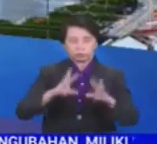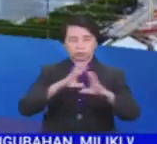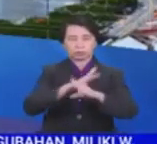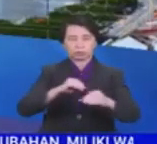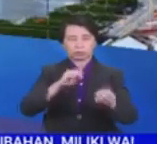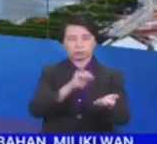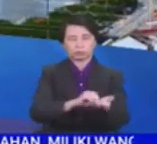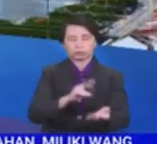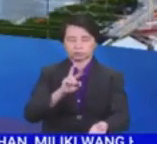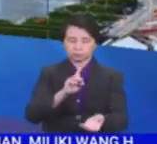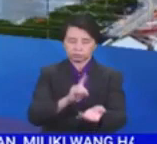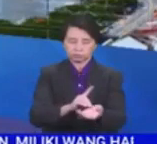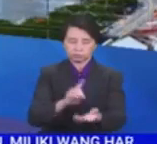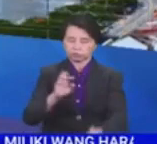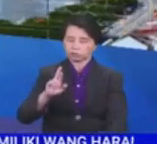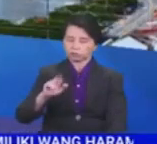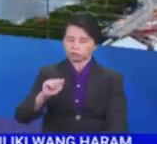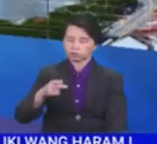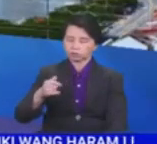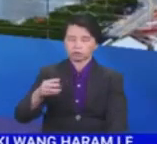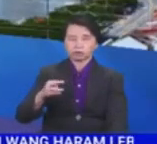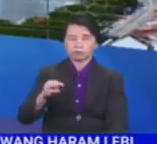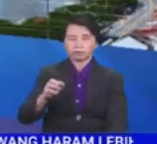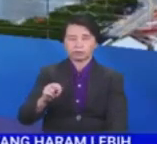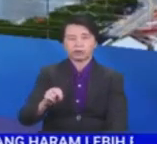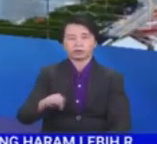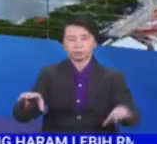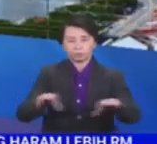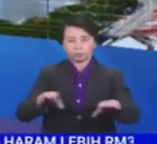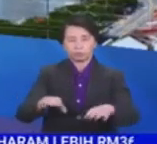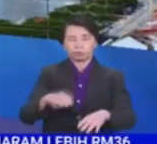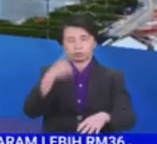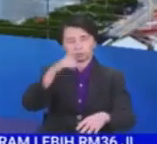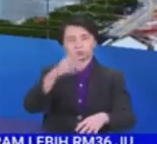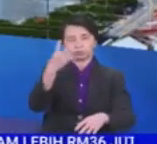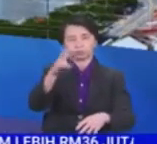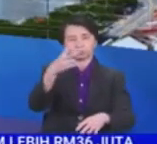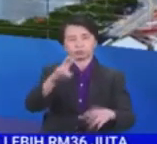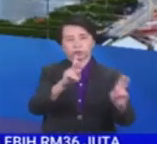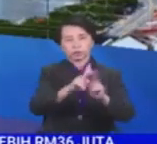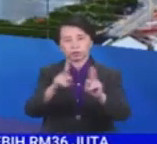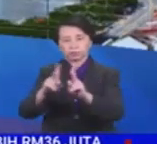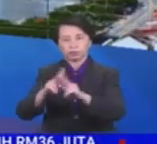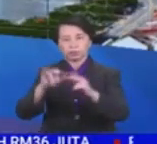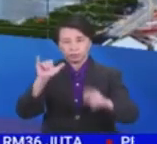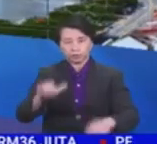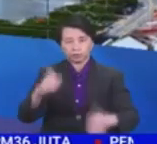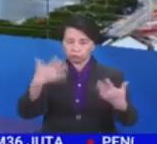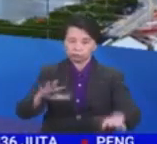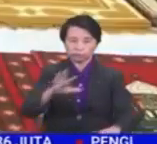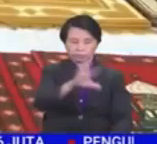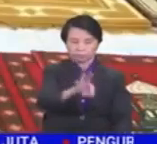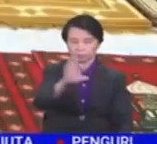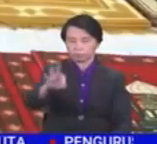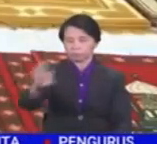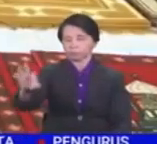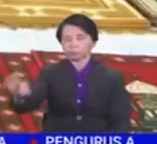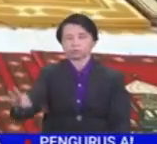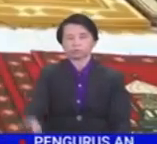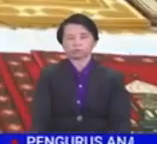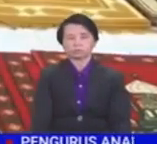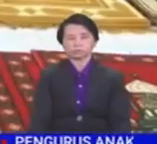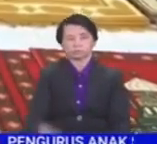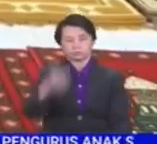Dato Dr Abdurrahman Ismail berkata ia dilaksanakan di 13 sebuah kampung yang dipilih Hai ada lalu